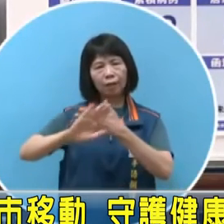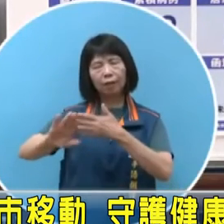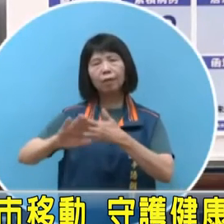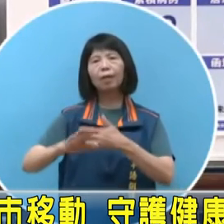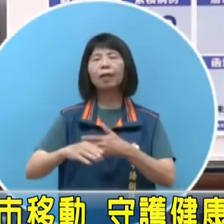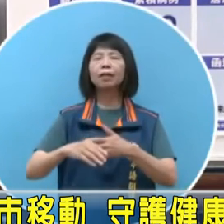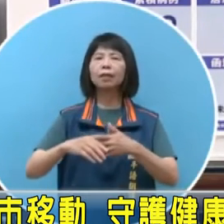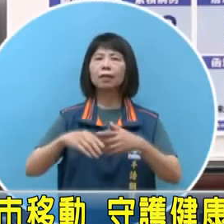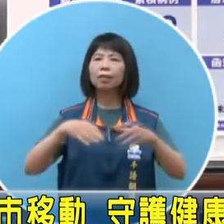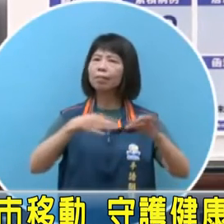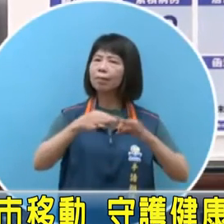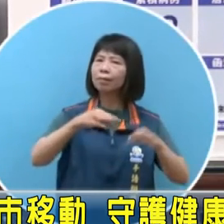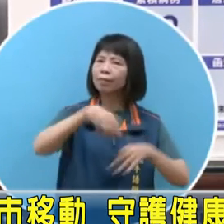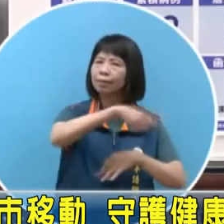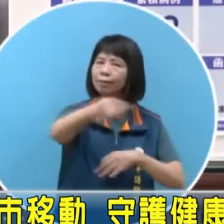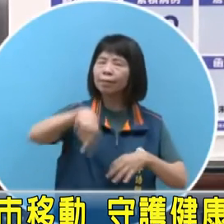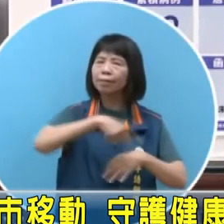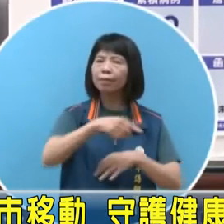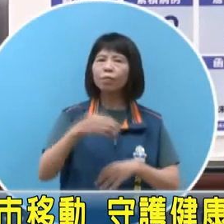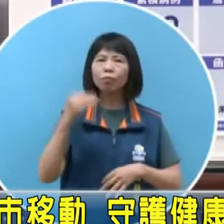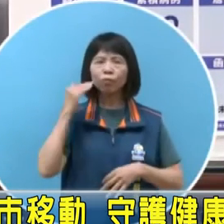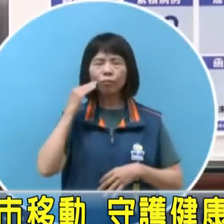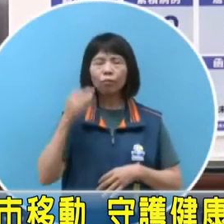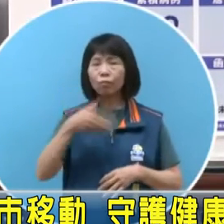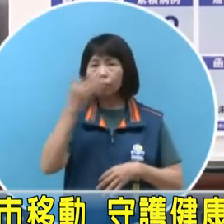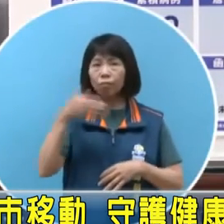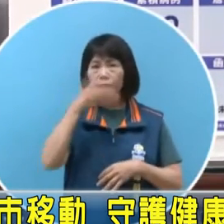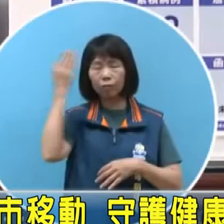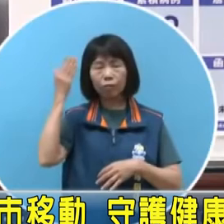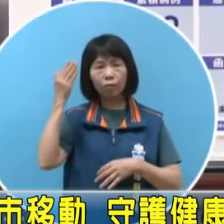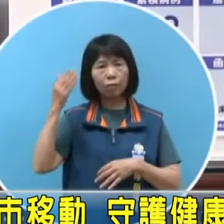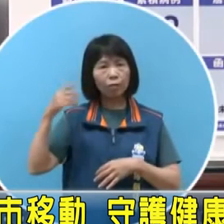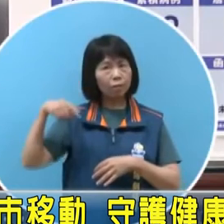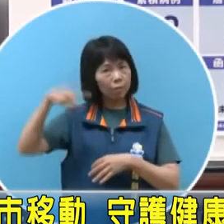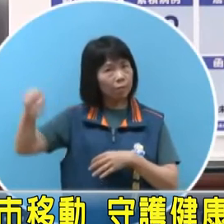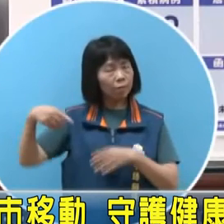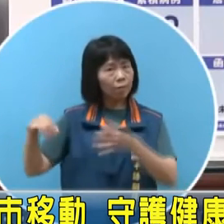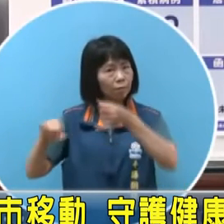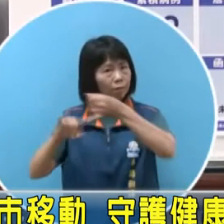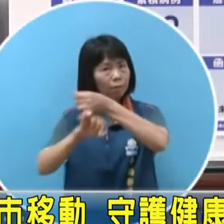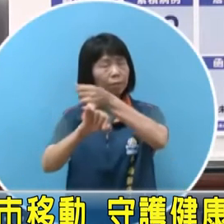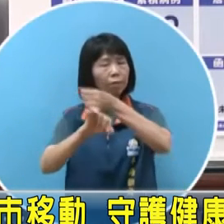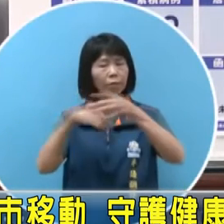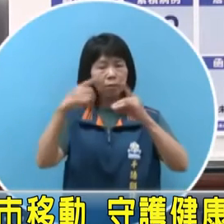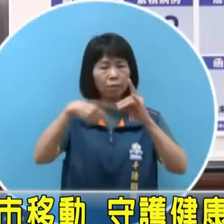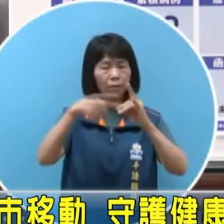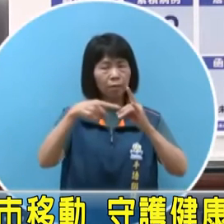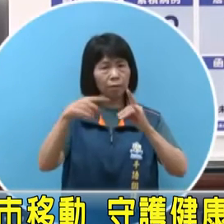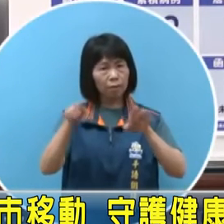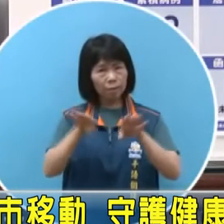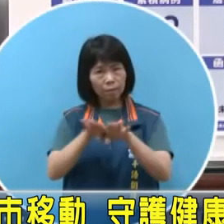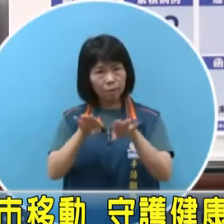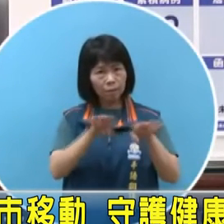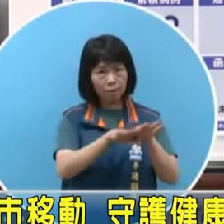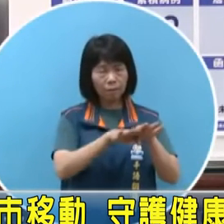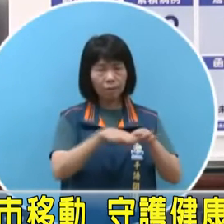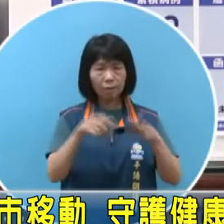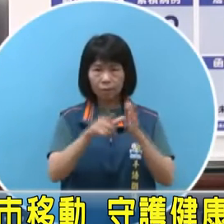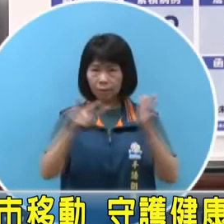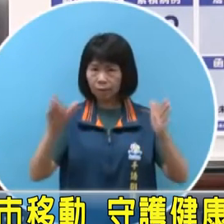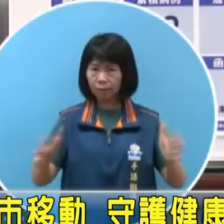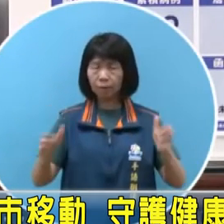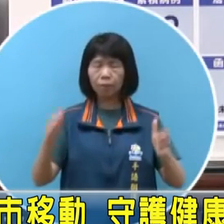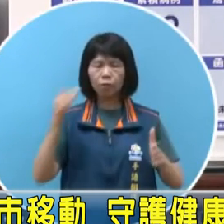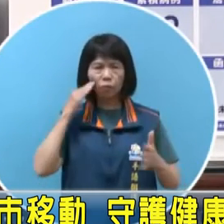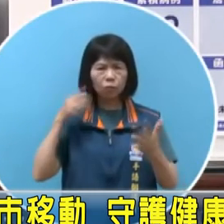者有接我们的游客的业者，如果在端节期间有